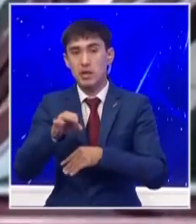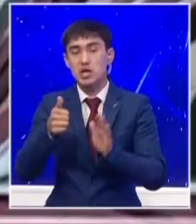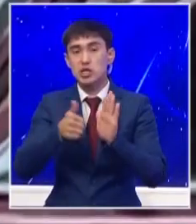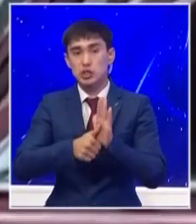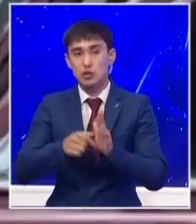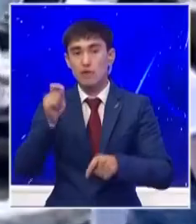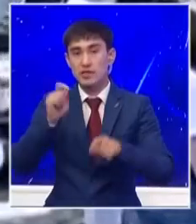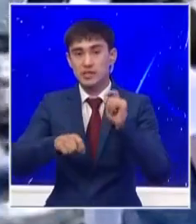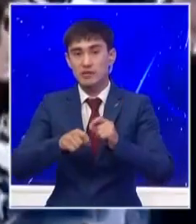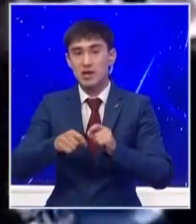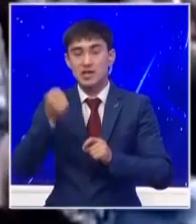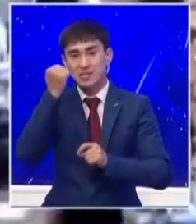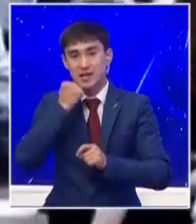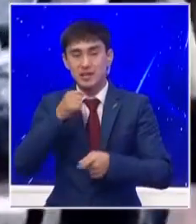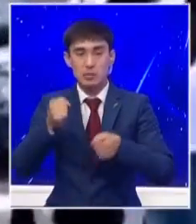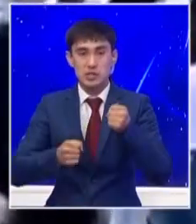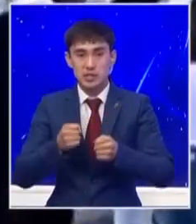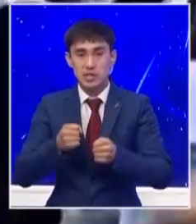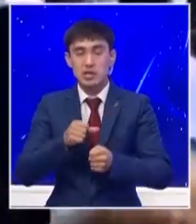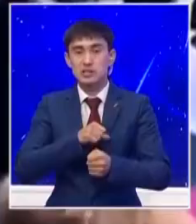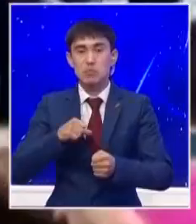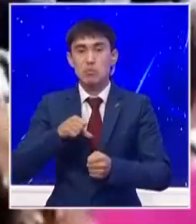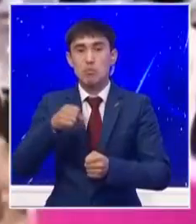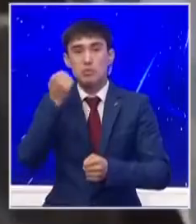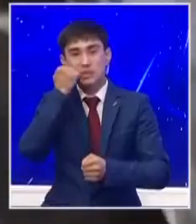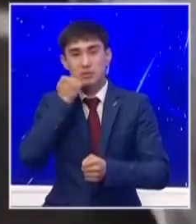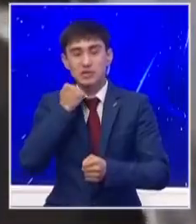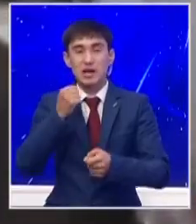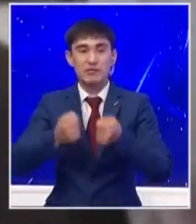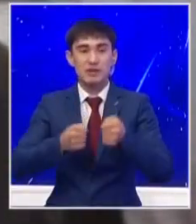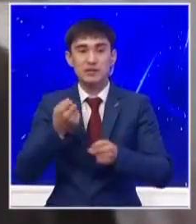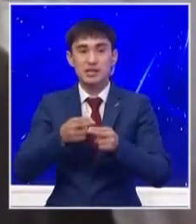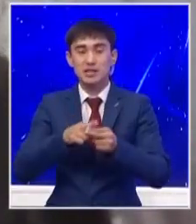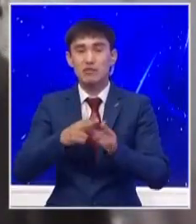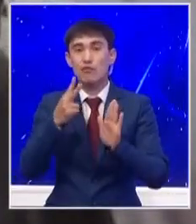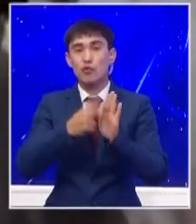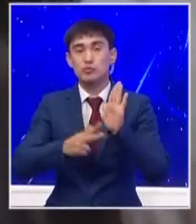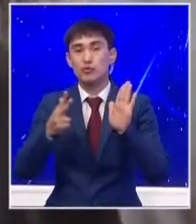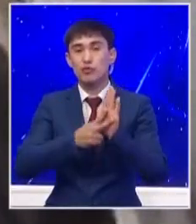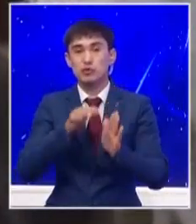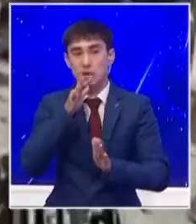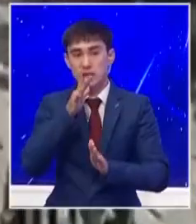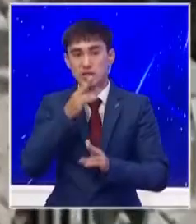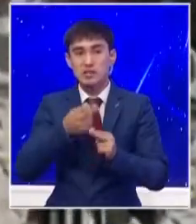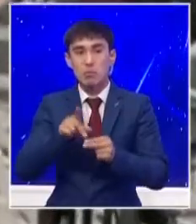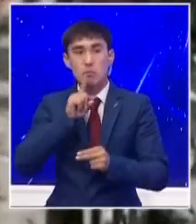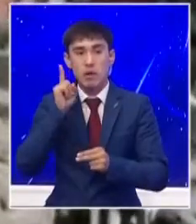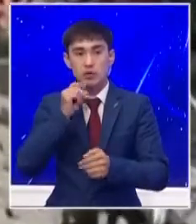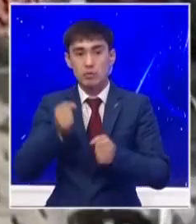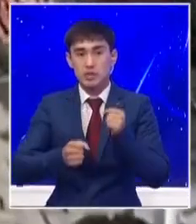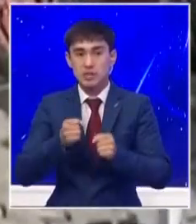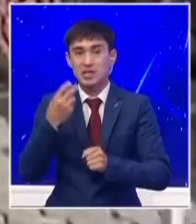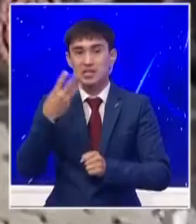по счету фестиваль старинных автомобилей. Самому старому авто на фестивале оказалось 88 лет, самому молодому –